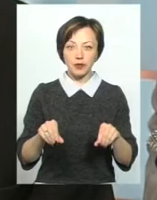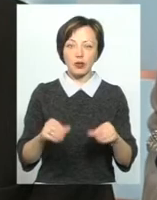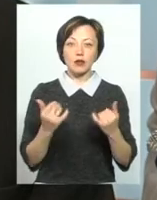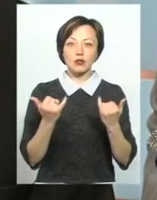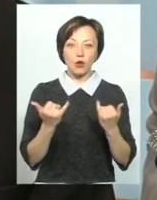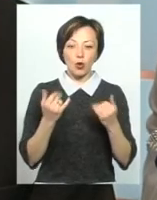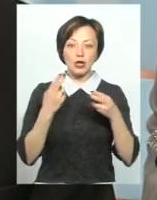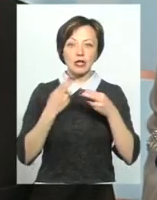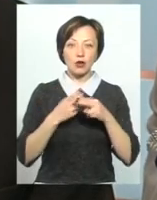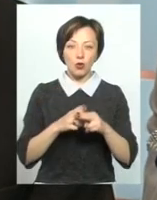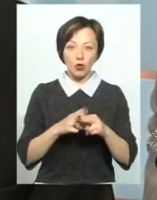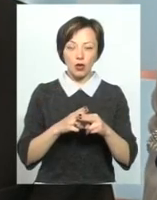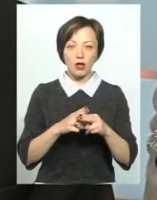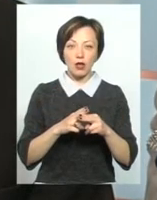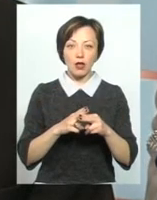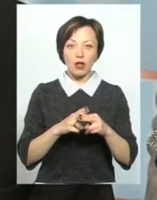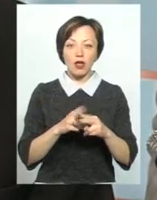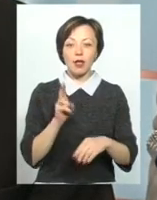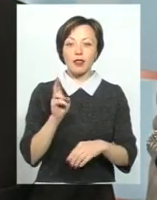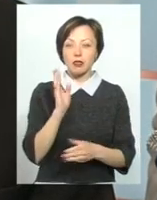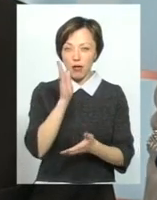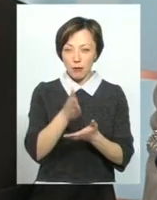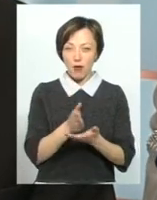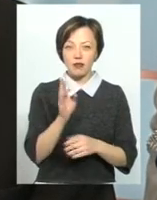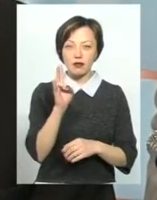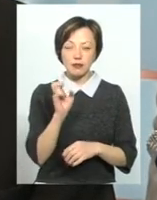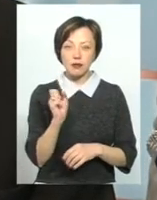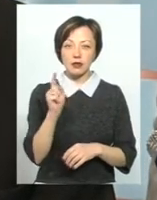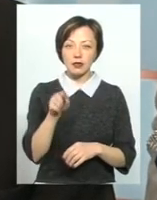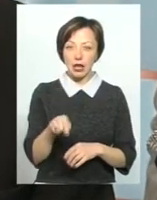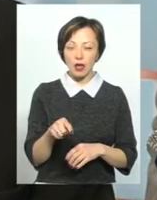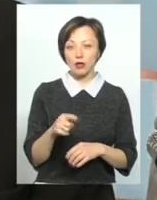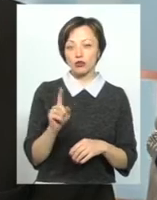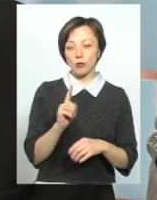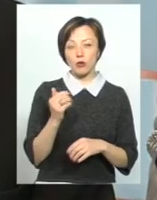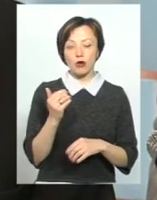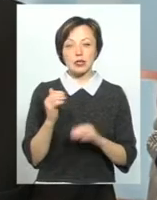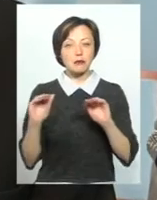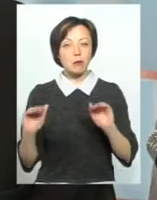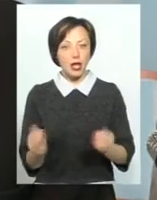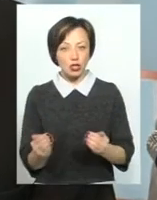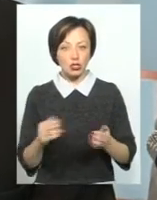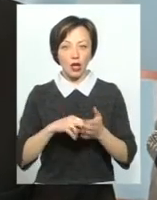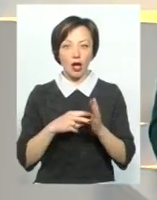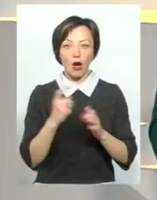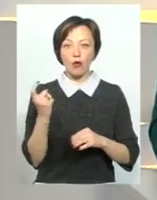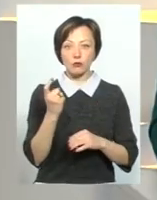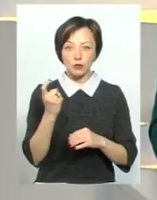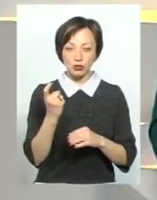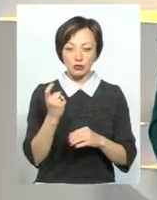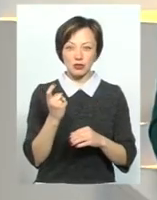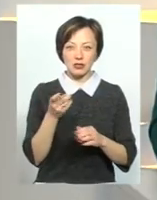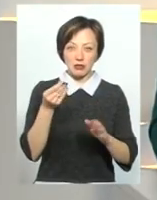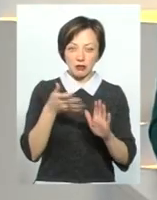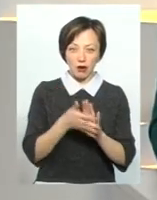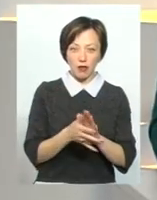сьогодні технології, аграрні технології направлені на те, щоб з однієї сторони зменшити економічний ресурс, який